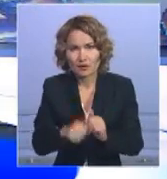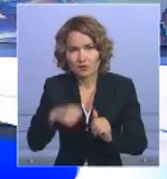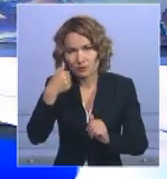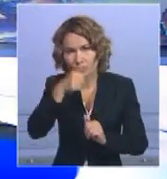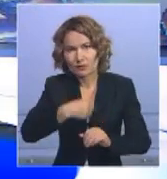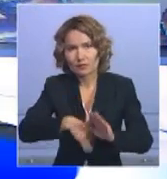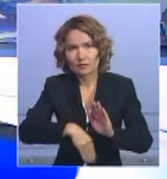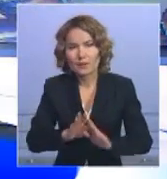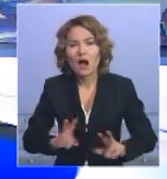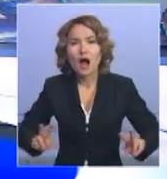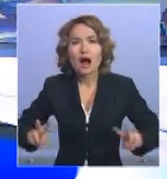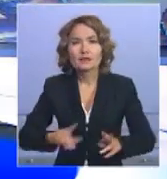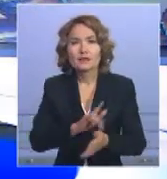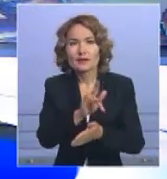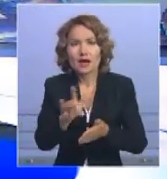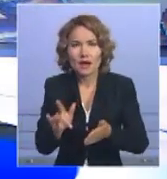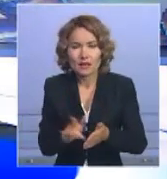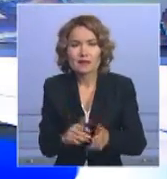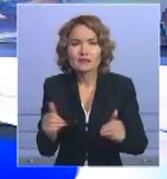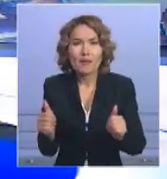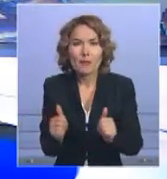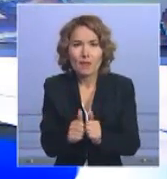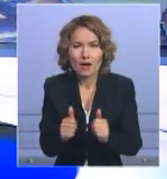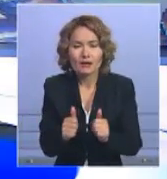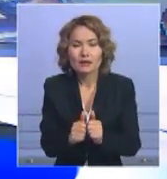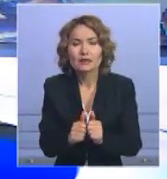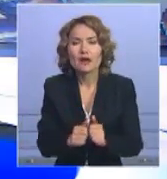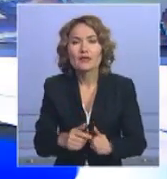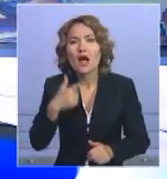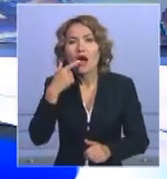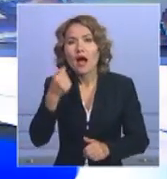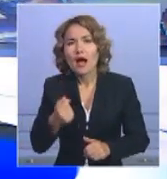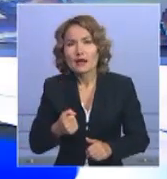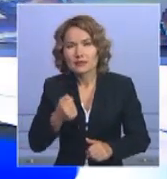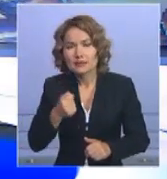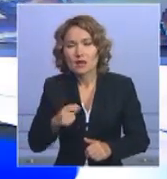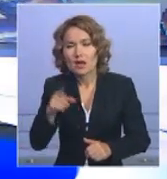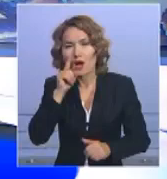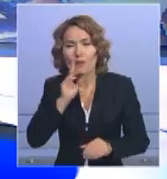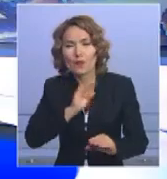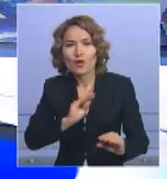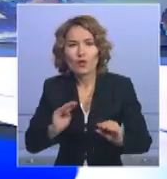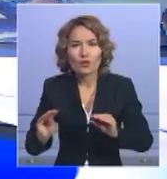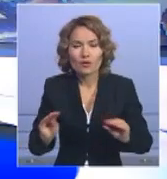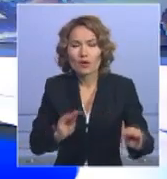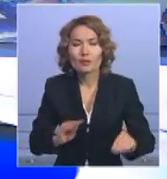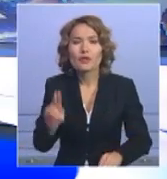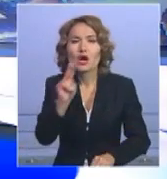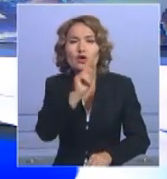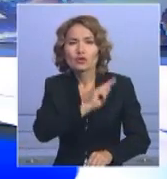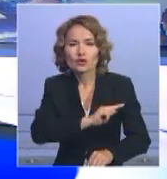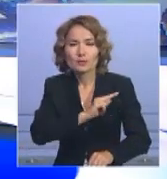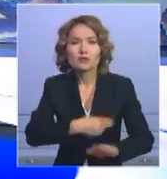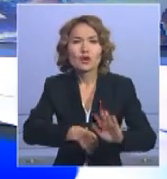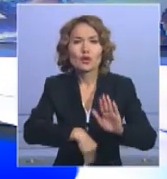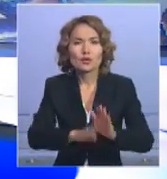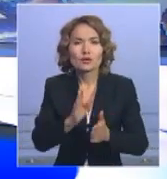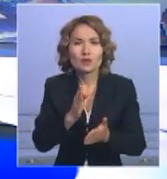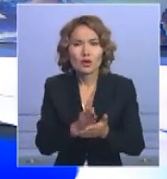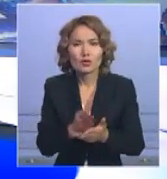Астана маңындағы 68-665 әскери бөлімінің инфрақұрылымы жаңартылып, әкімшілік казармалық аймақ